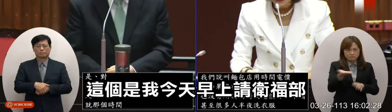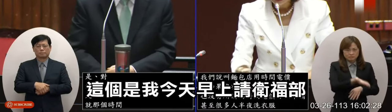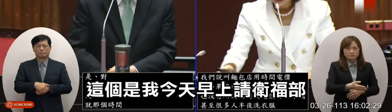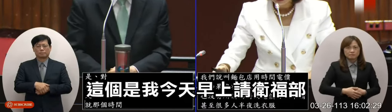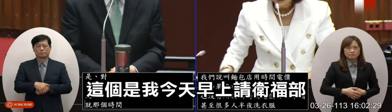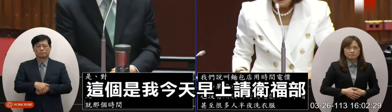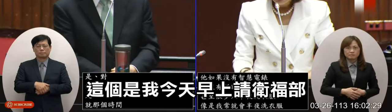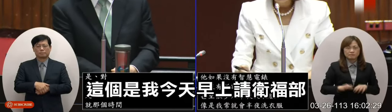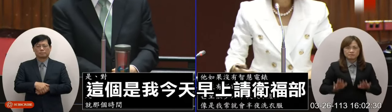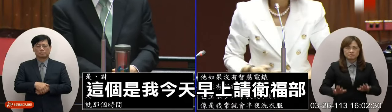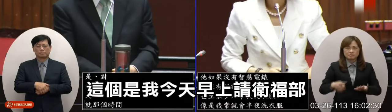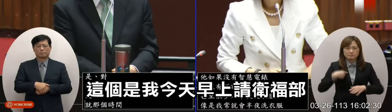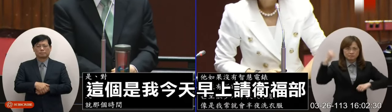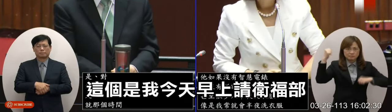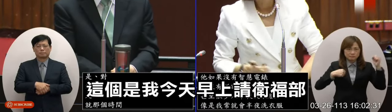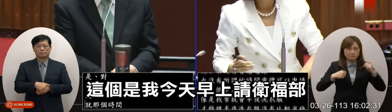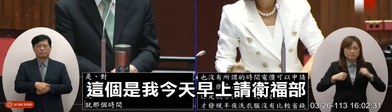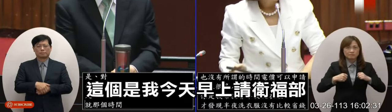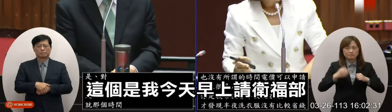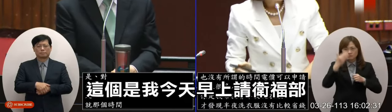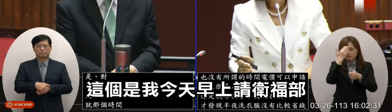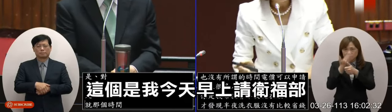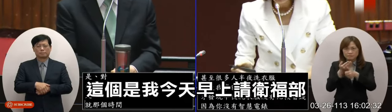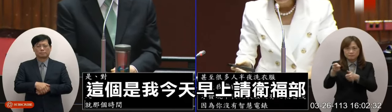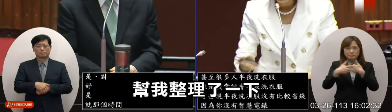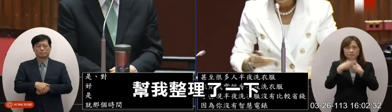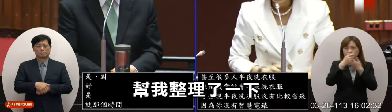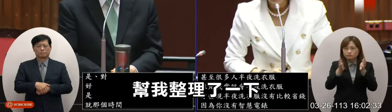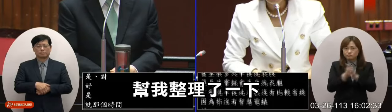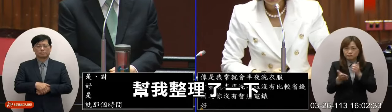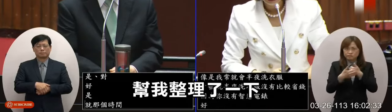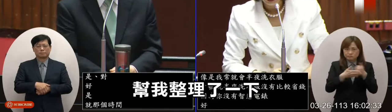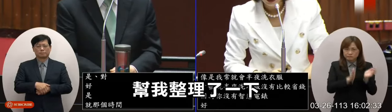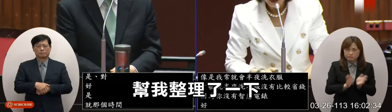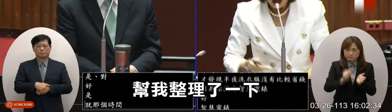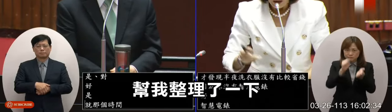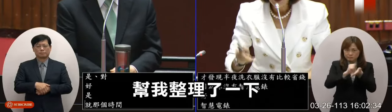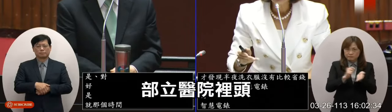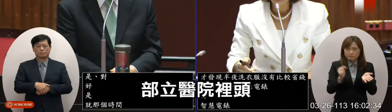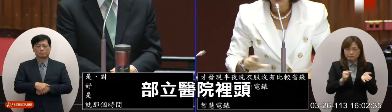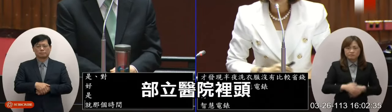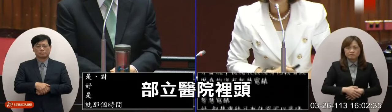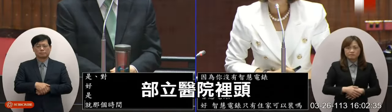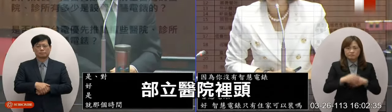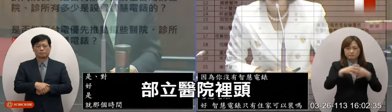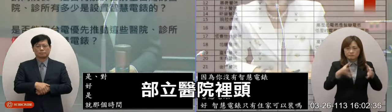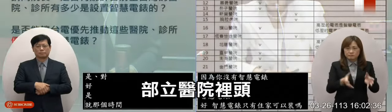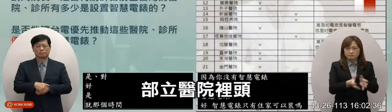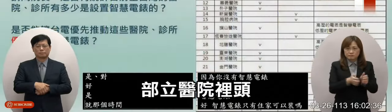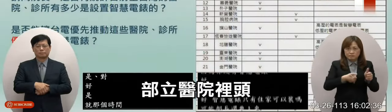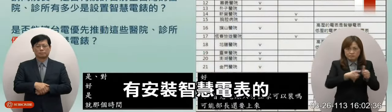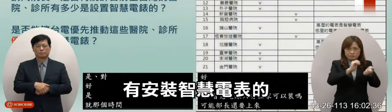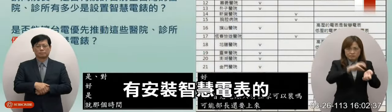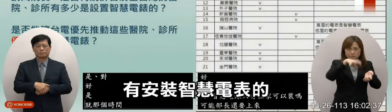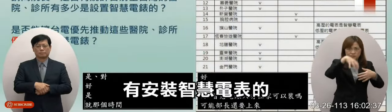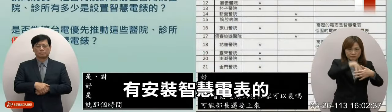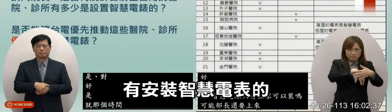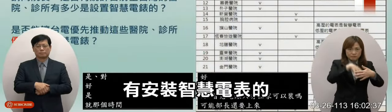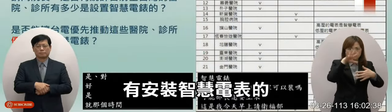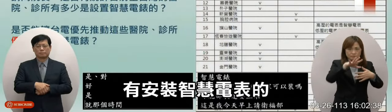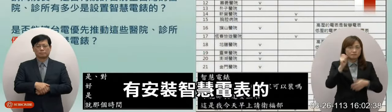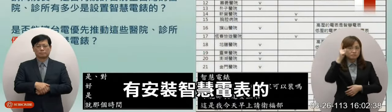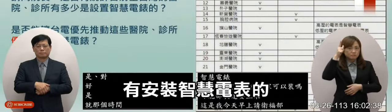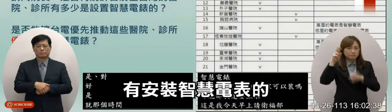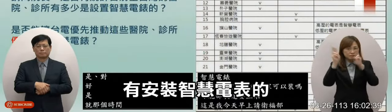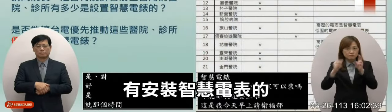个是我今天早上请卫福部帮我整理了一下哈，部立医院里头有安装